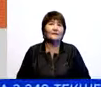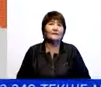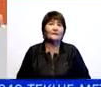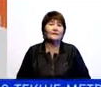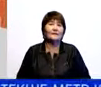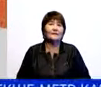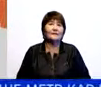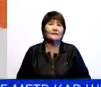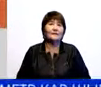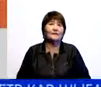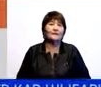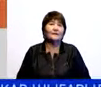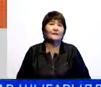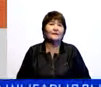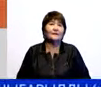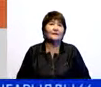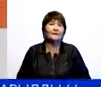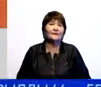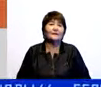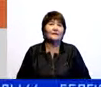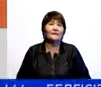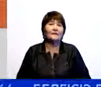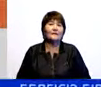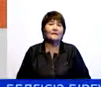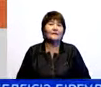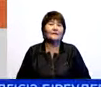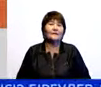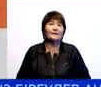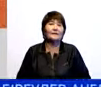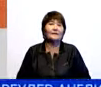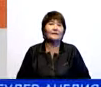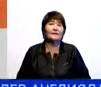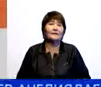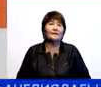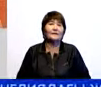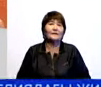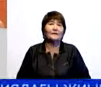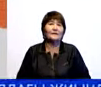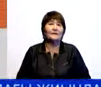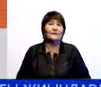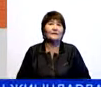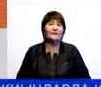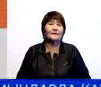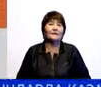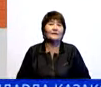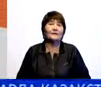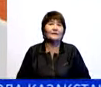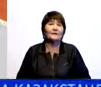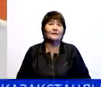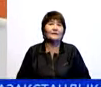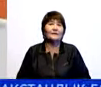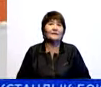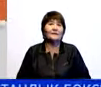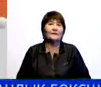болғын. Нартайдай елін сүйген ақын болғын, ер жүрек жан қожадай батыр болғын.